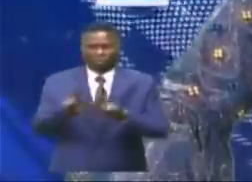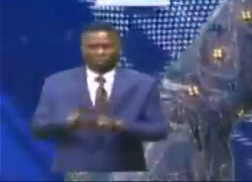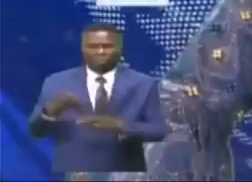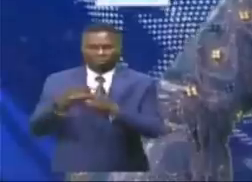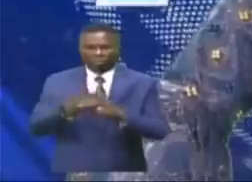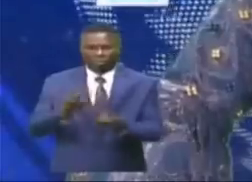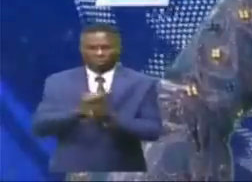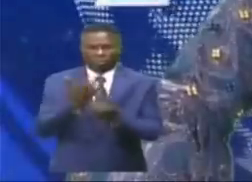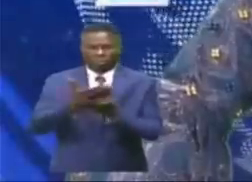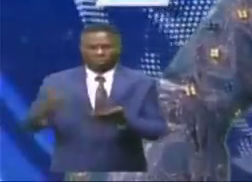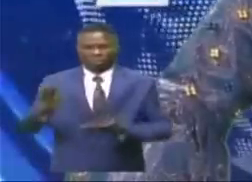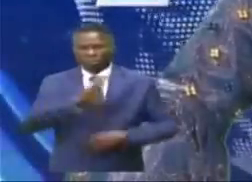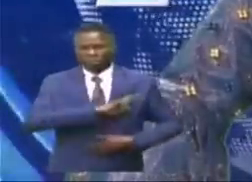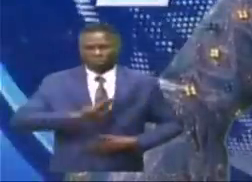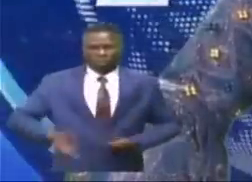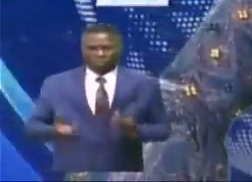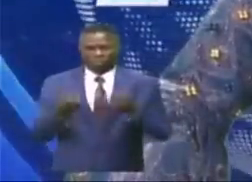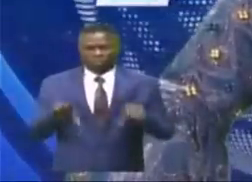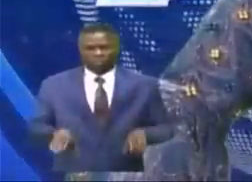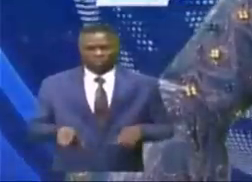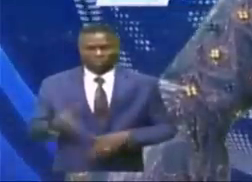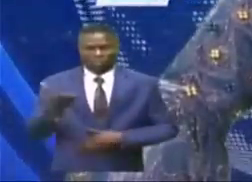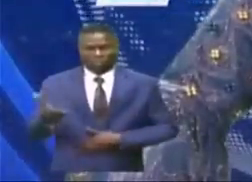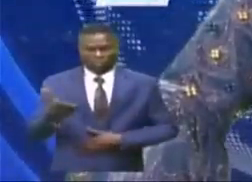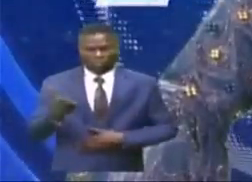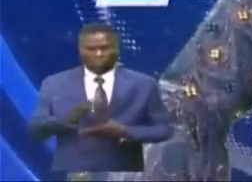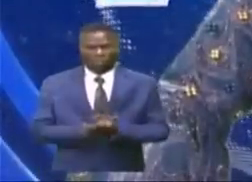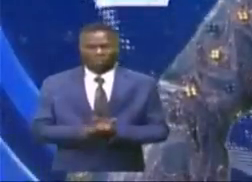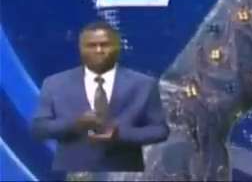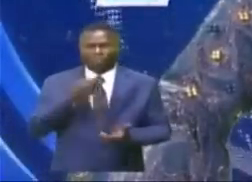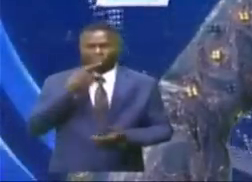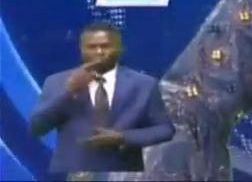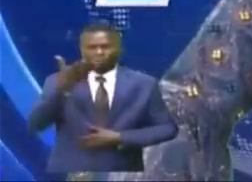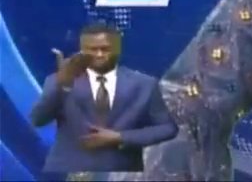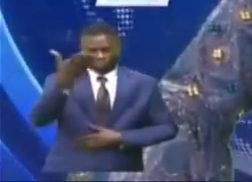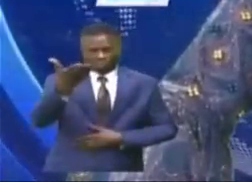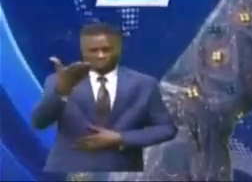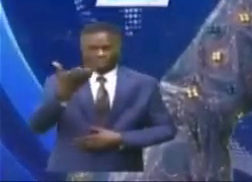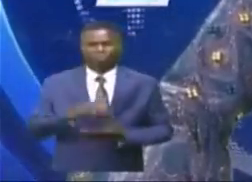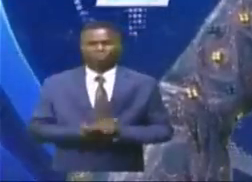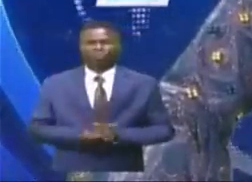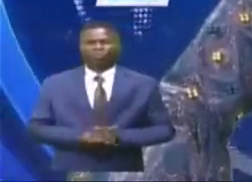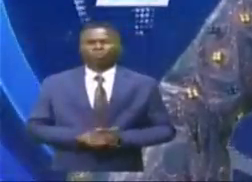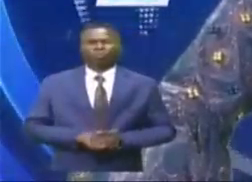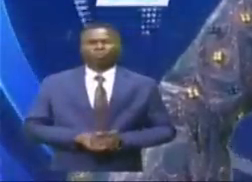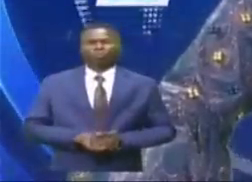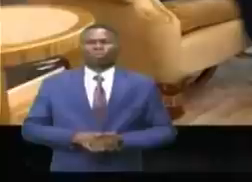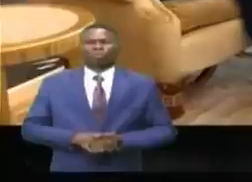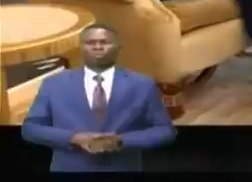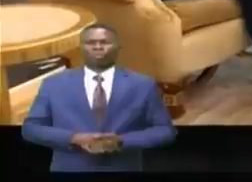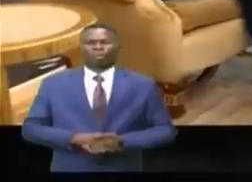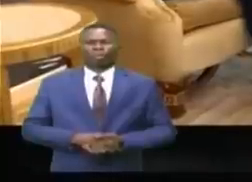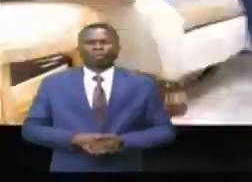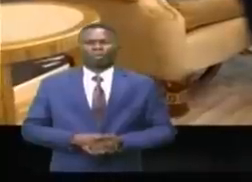sécuritaire dans l'est de la République démocratique du Congo, Guilé Kabadou Dikazou-Kazadi a signé ce reportage.